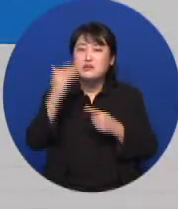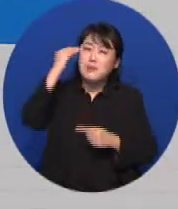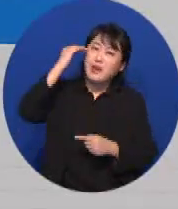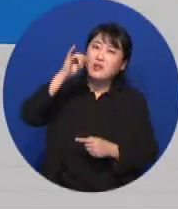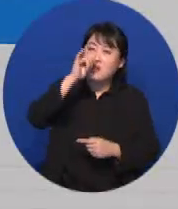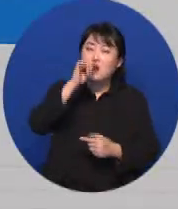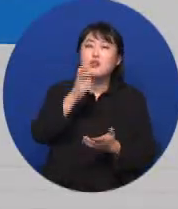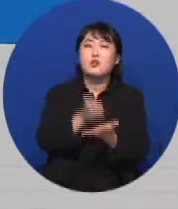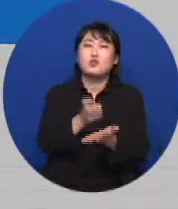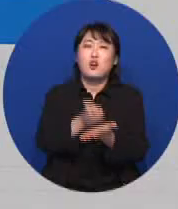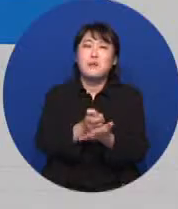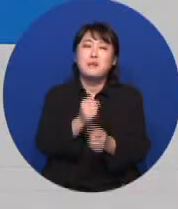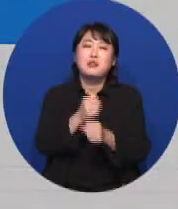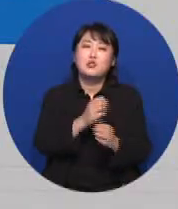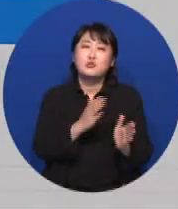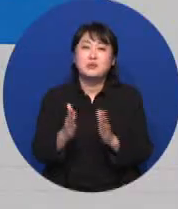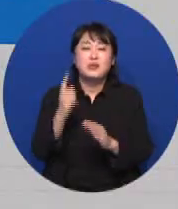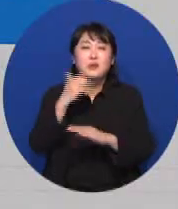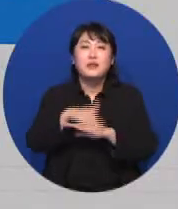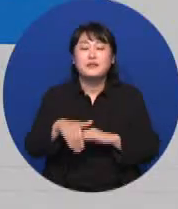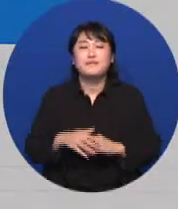계획입니다 mbc 뉴스 김태우 입니다